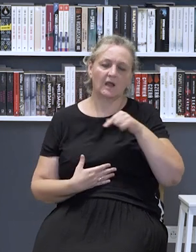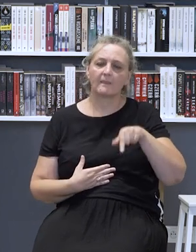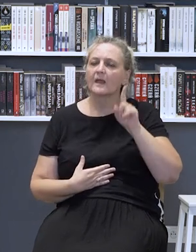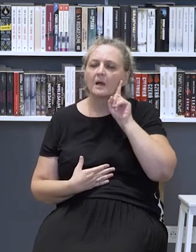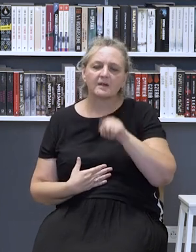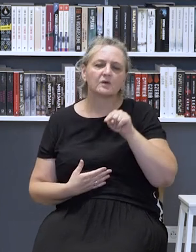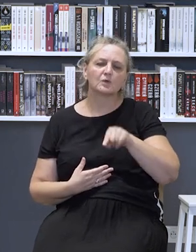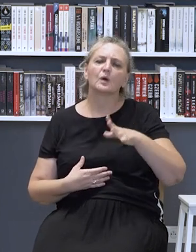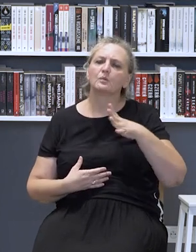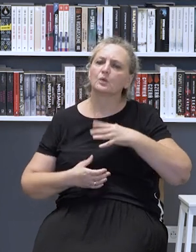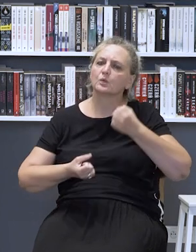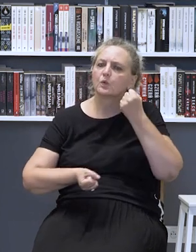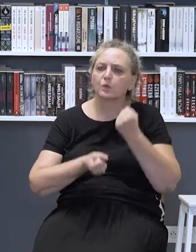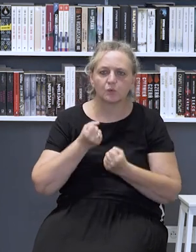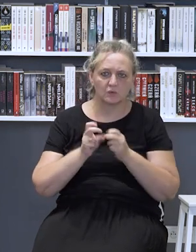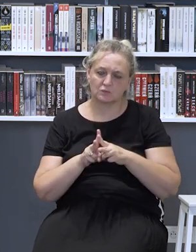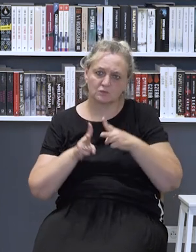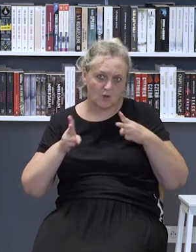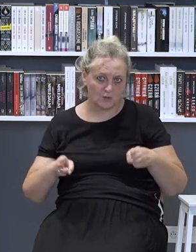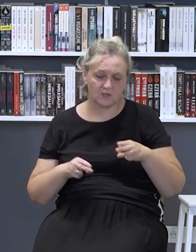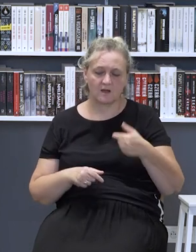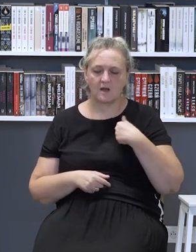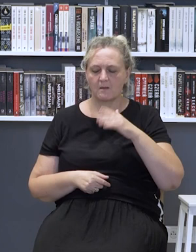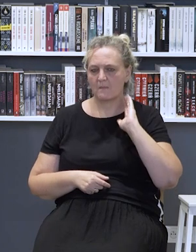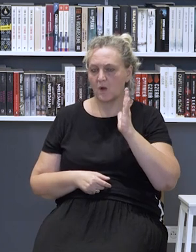trudne momenty. I w którymś momencie...